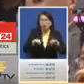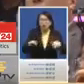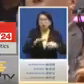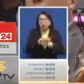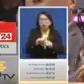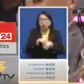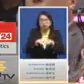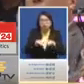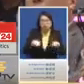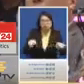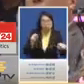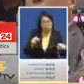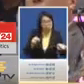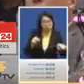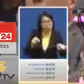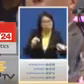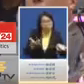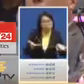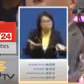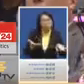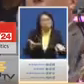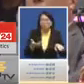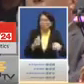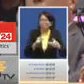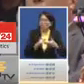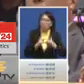นี้เนี่ยมีปัญหา